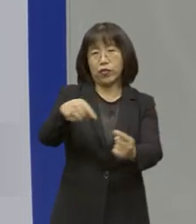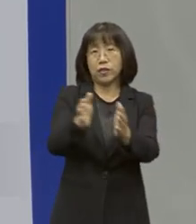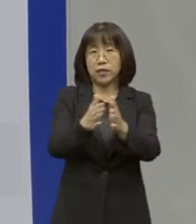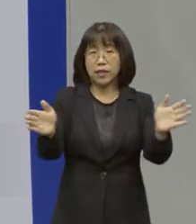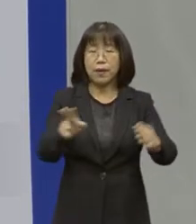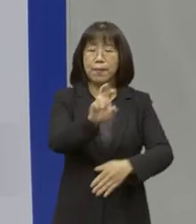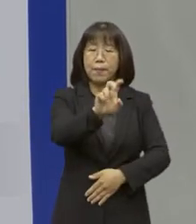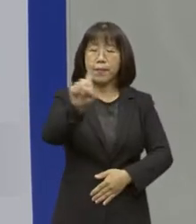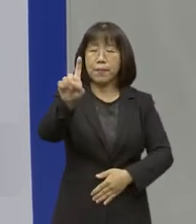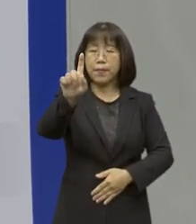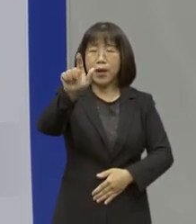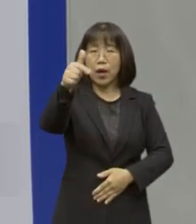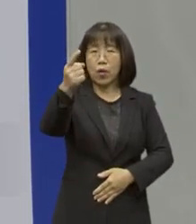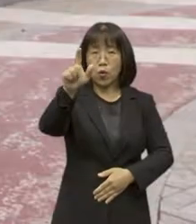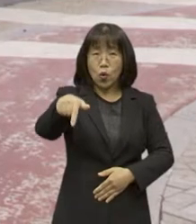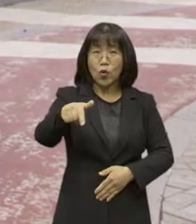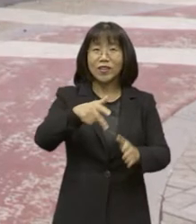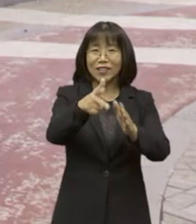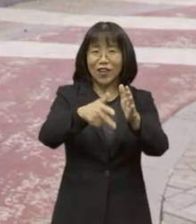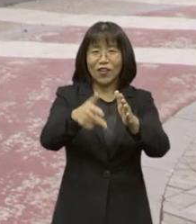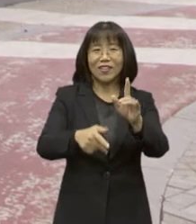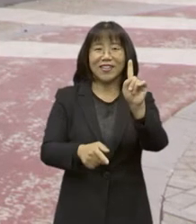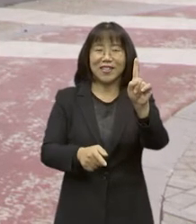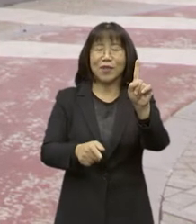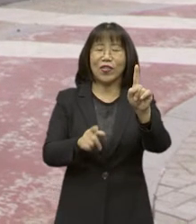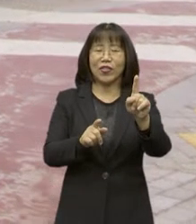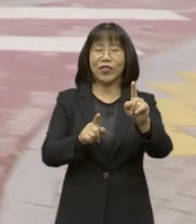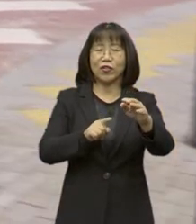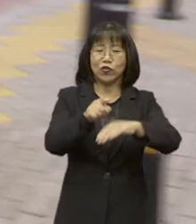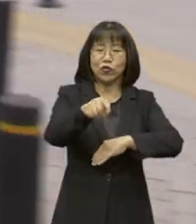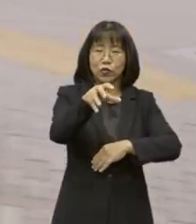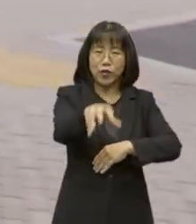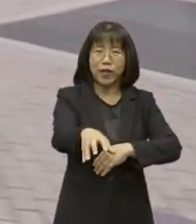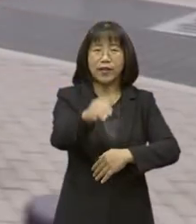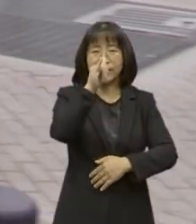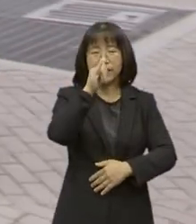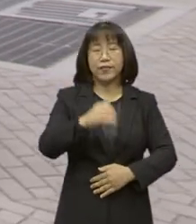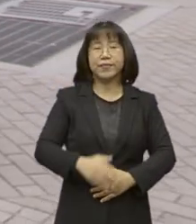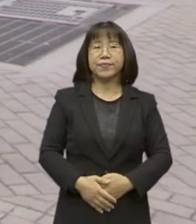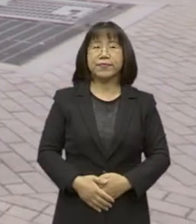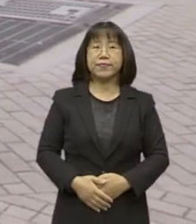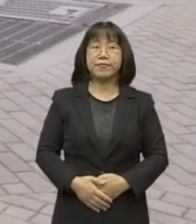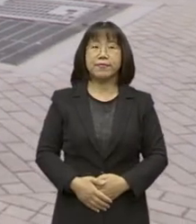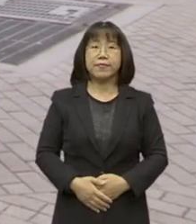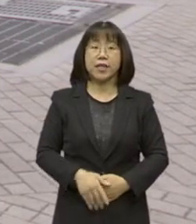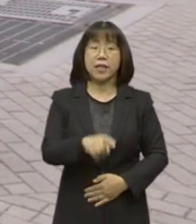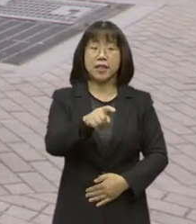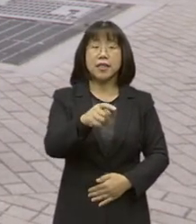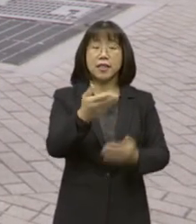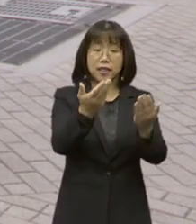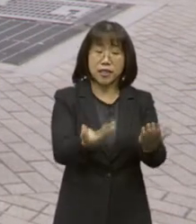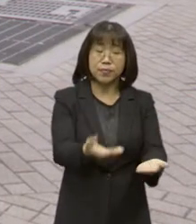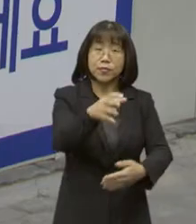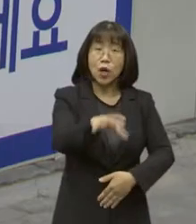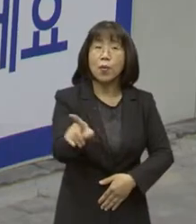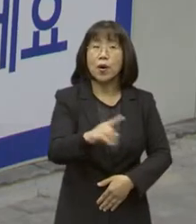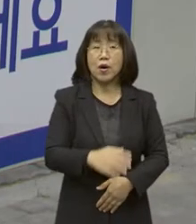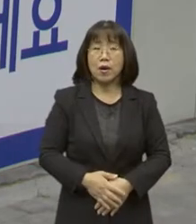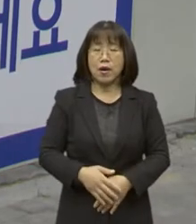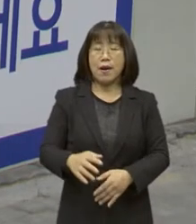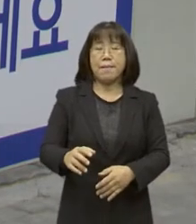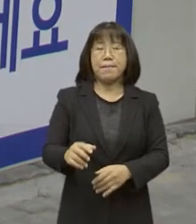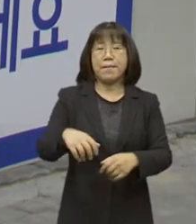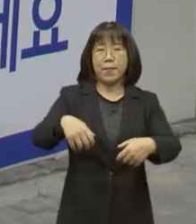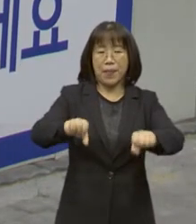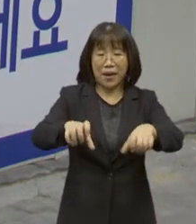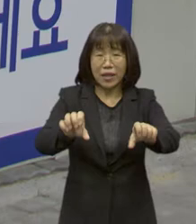강서 슈 쉼터는 마공 역 1번 출구 인근 마곡동 745 다시 3번지 에 자리잡고 있습니다 쉼터는